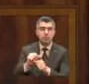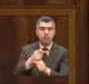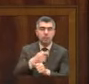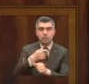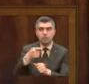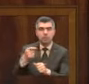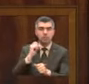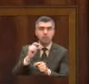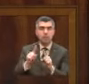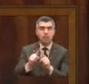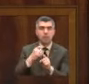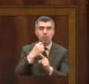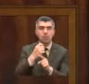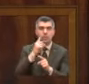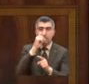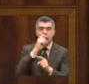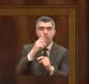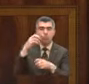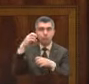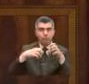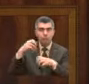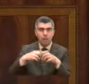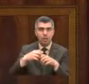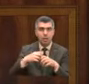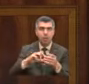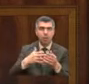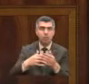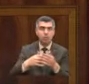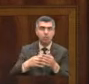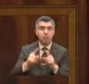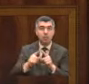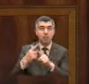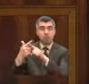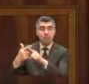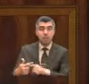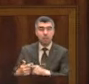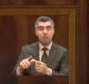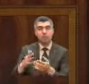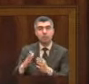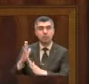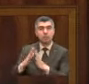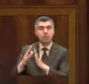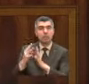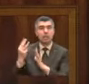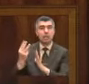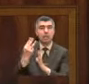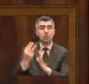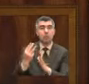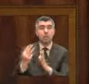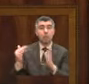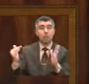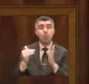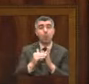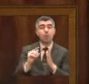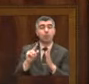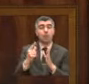مجرى الساكنة كلما هطلت الأمطار، وقد بلغت تكلفته ما يناهز 33 مليون درهم. سيد الوزير